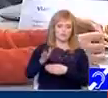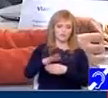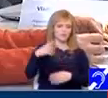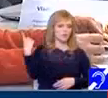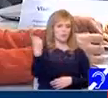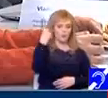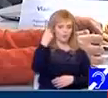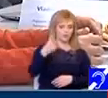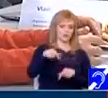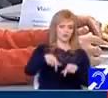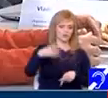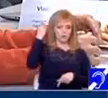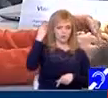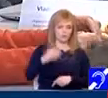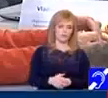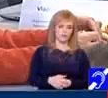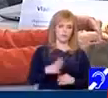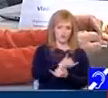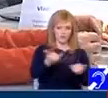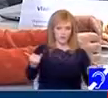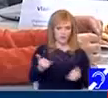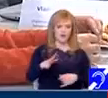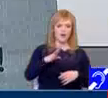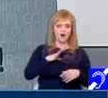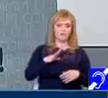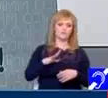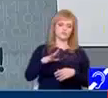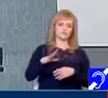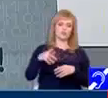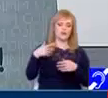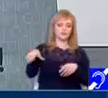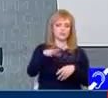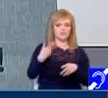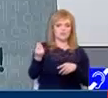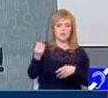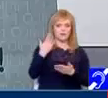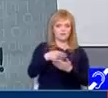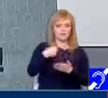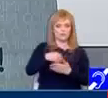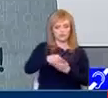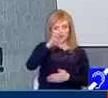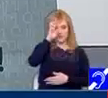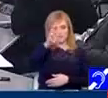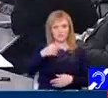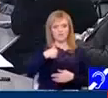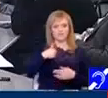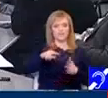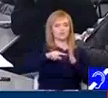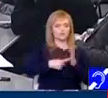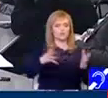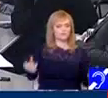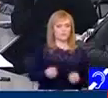unicul fond de garantare a creditelor din Republica Moldova, care a fost creat din resursele bugetului de stat și are drept scop susținerea IMM-urilor la